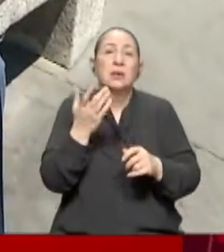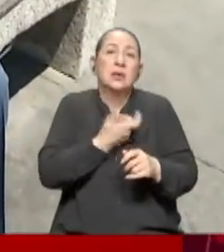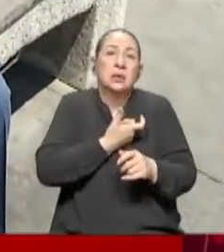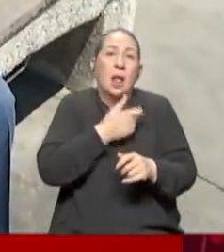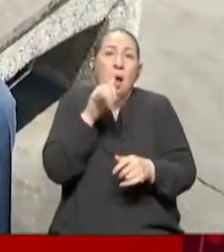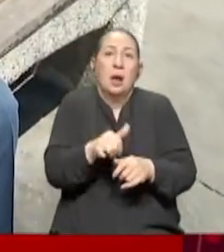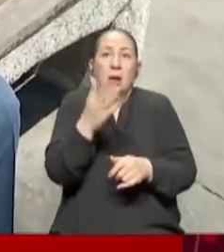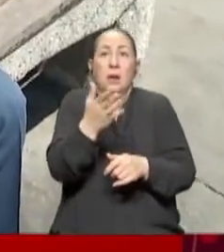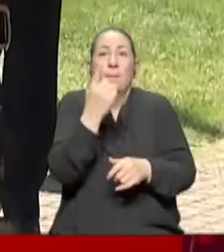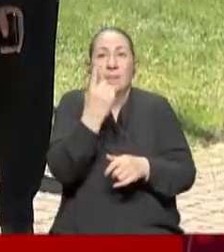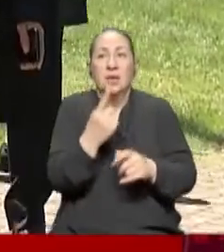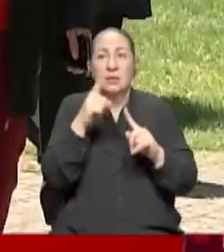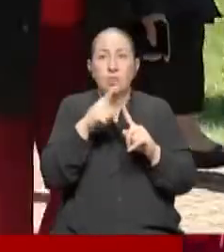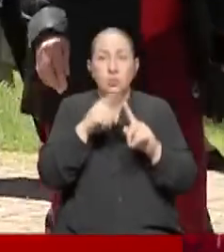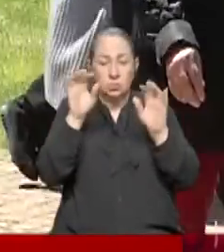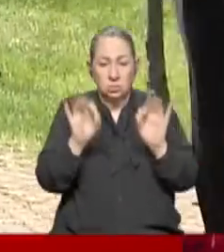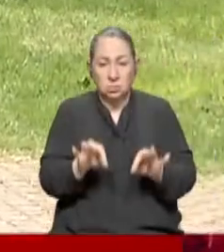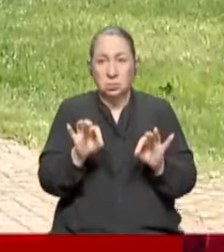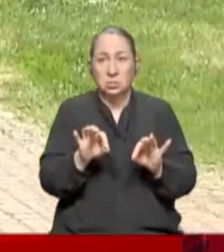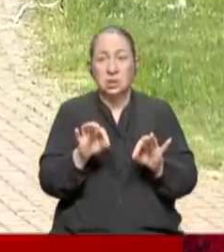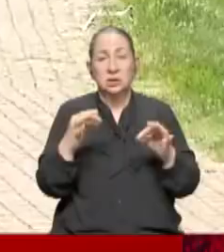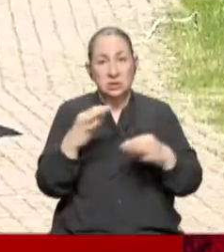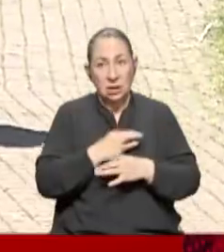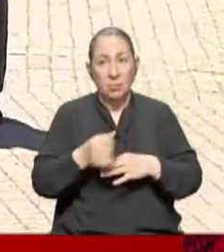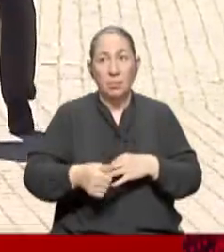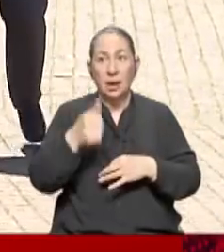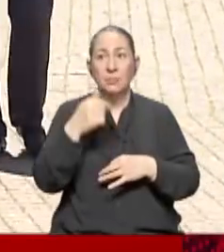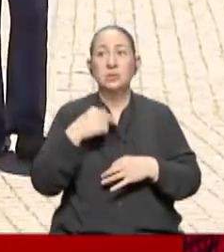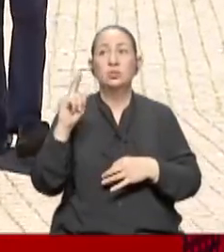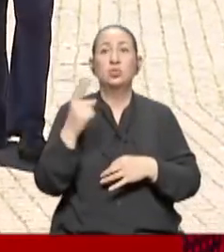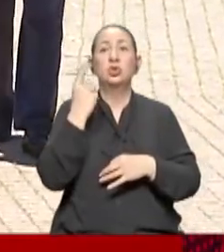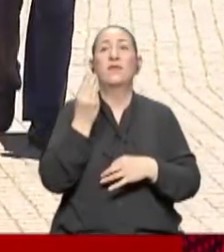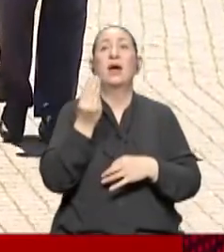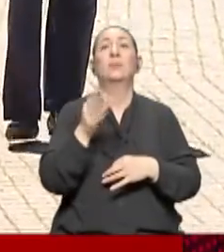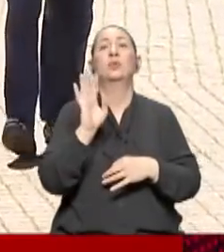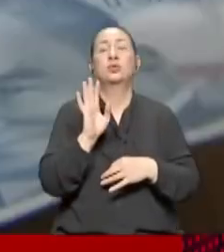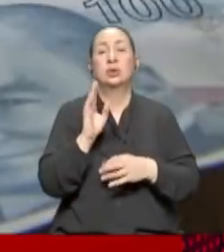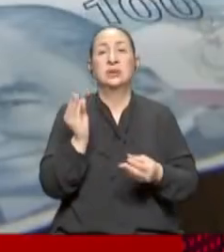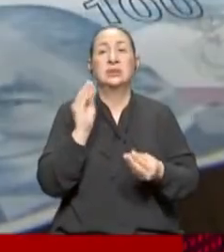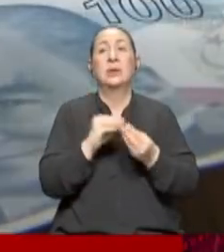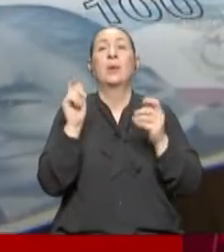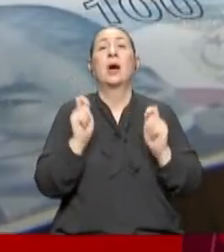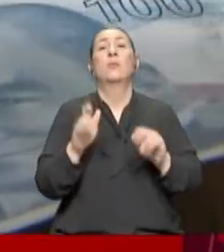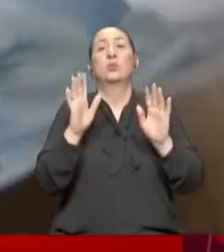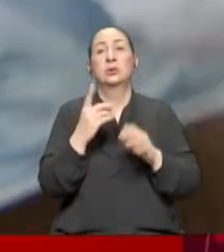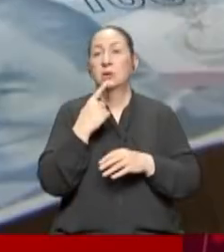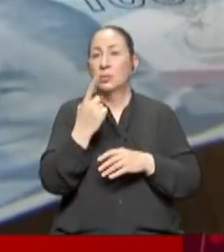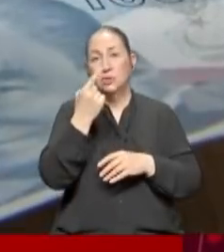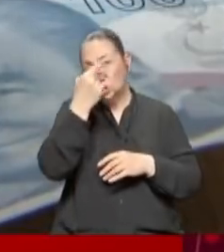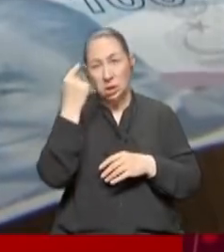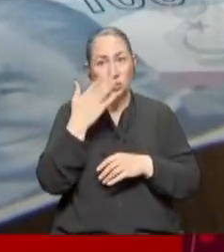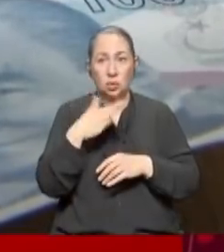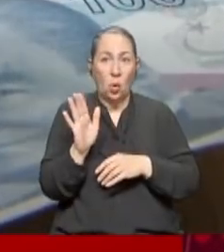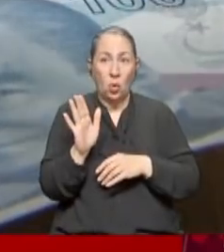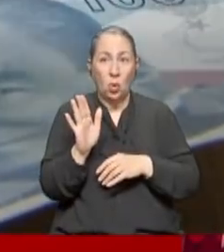hakkıdır. 1 Temmuz'dan itibaren Sayın Bakan biz müjde vermiyoruz, zam yapmıyoruz deme gibi bir